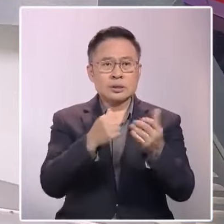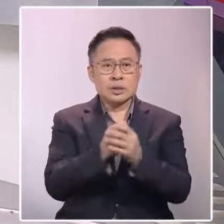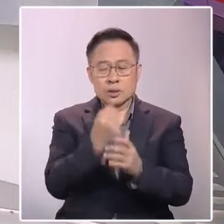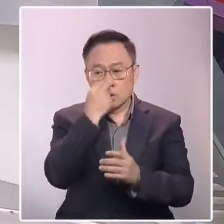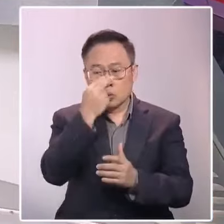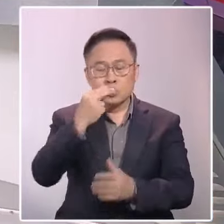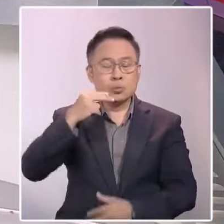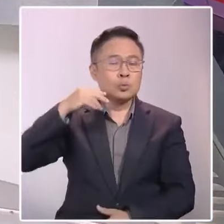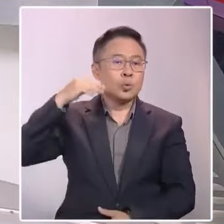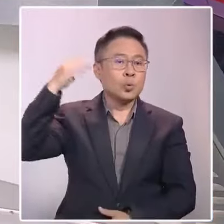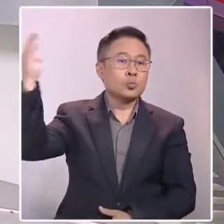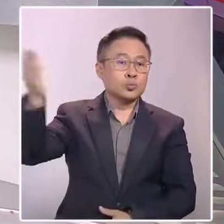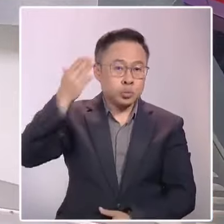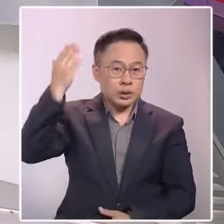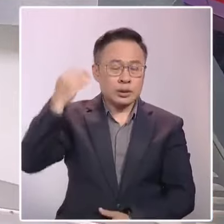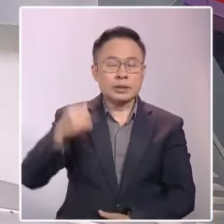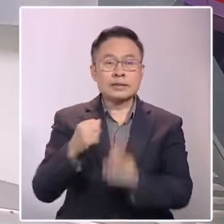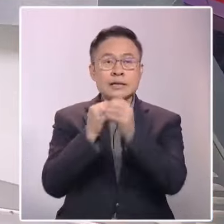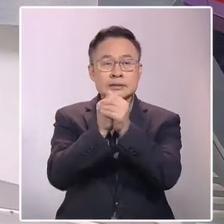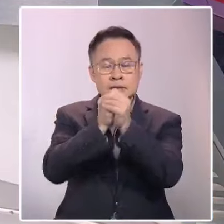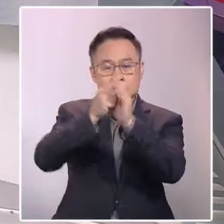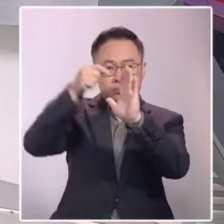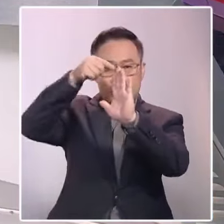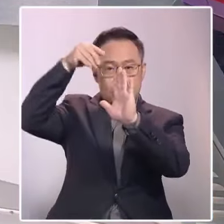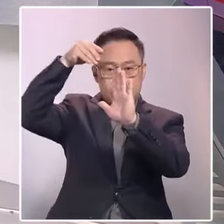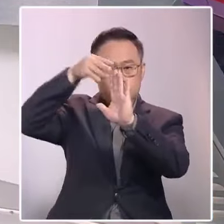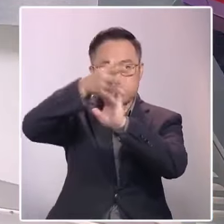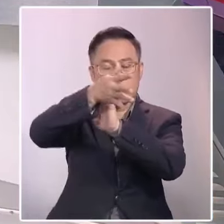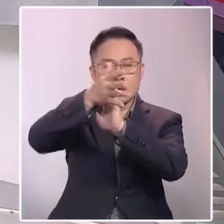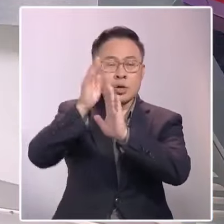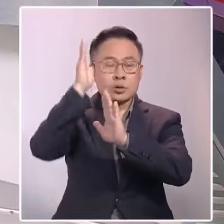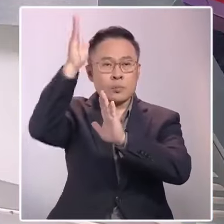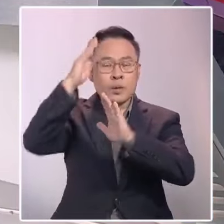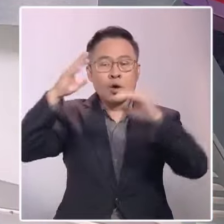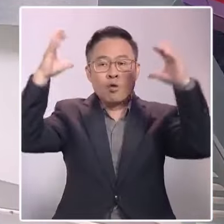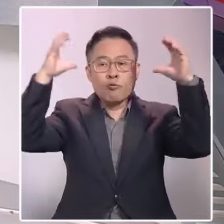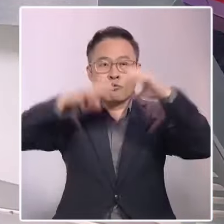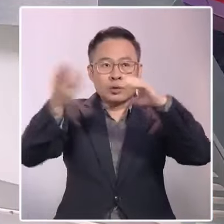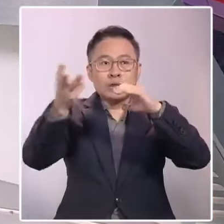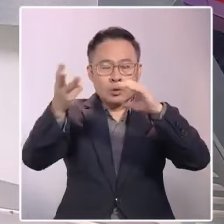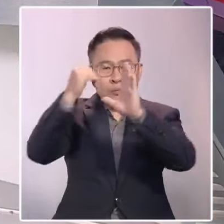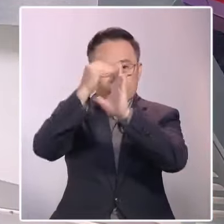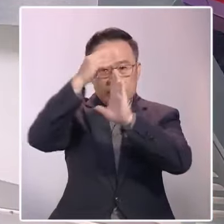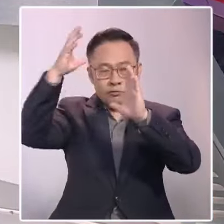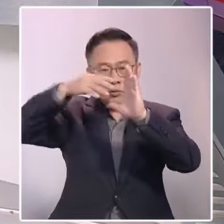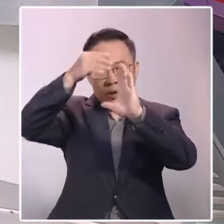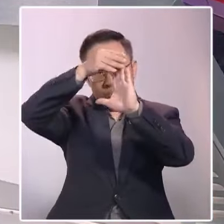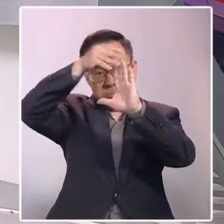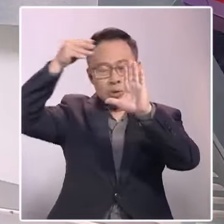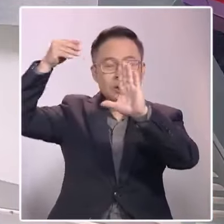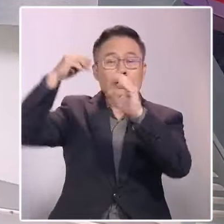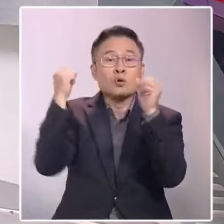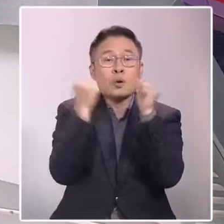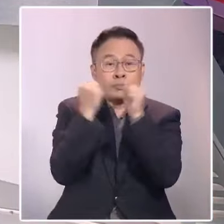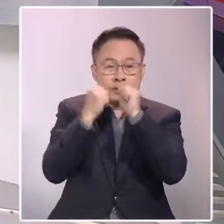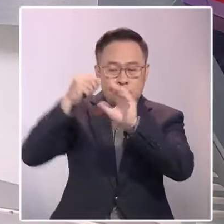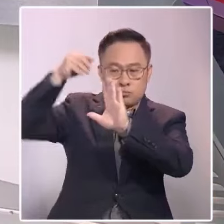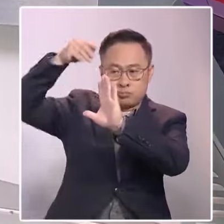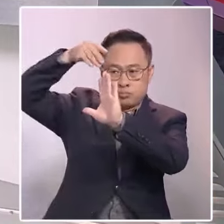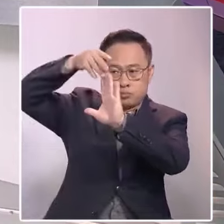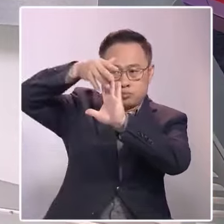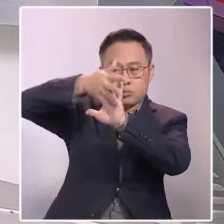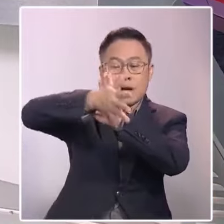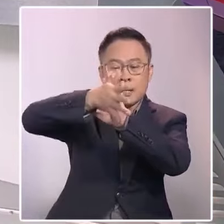ากจีนเข้ามาในไทยแล้วนะคะเพราะฉะนั้นเนี่ยฝนก็จะน้อยลงแล้วฝนก็จะลงไปทางใต้แทนนะคะอุณหภูมิก็จะค่อยๆลดลงแล้วก็